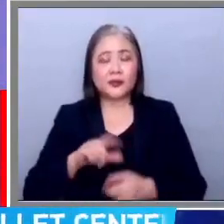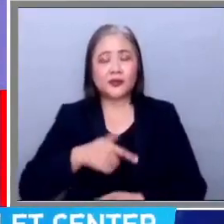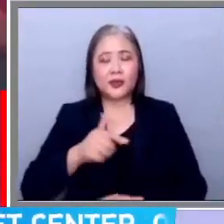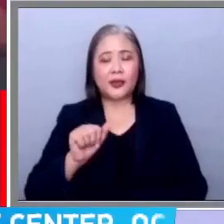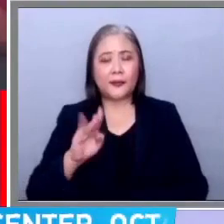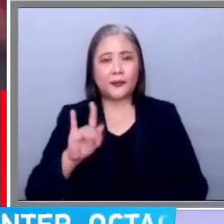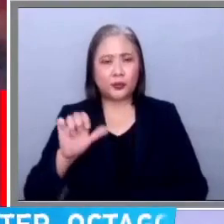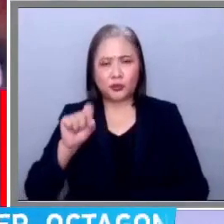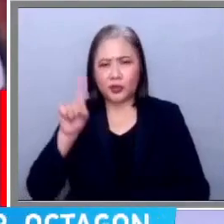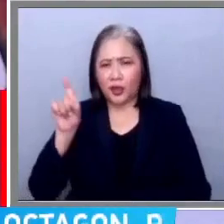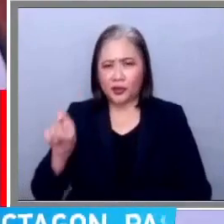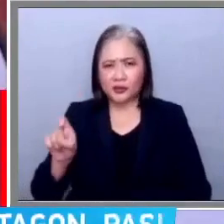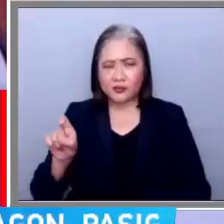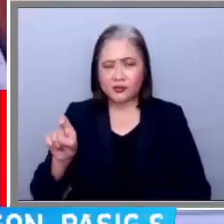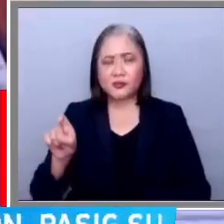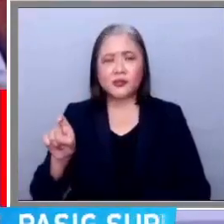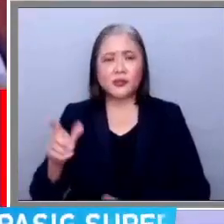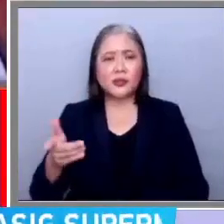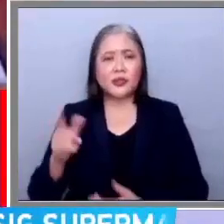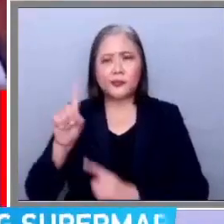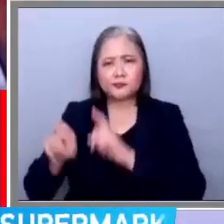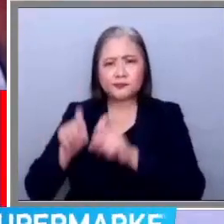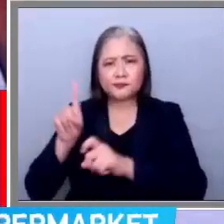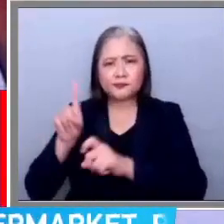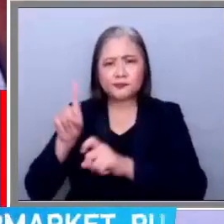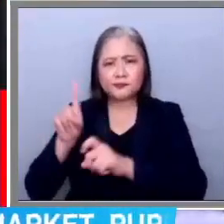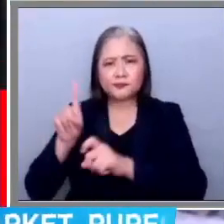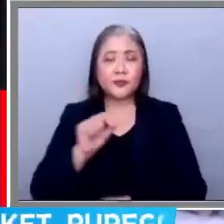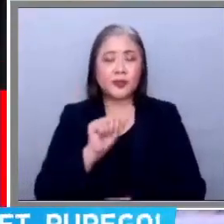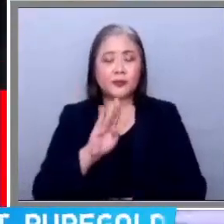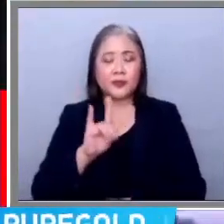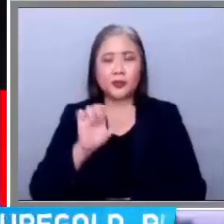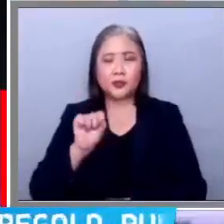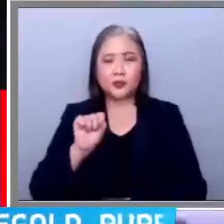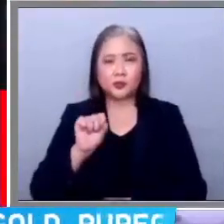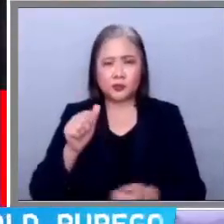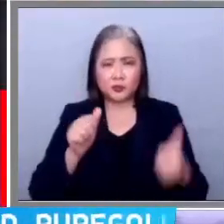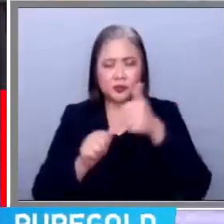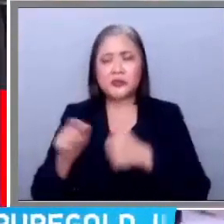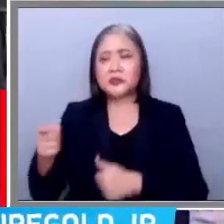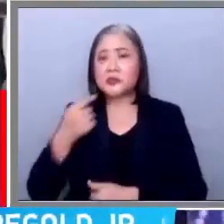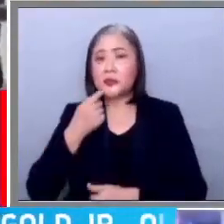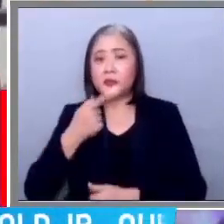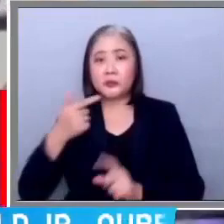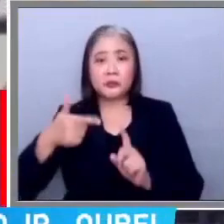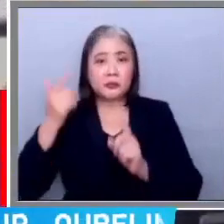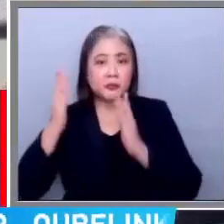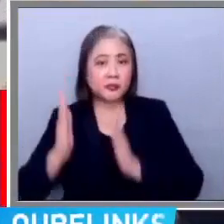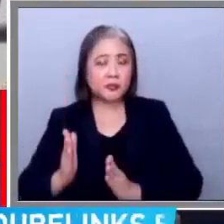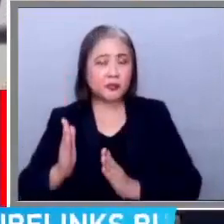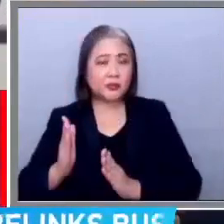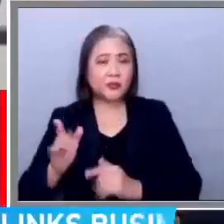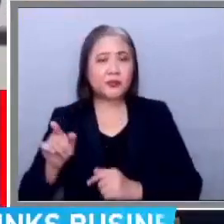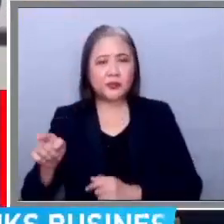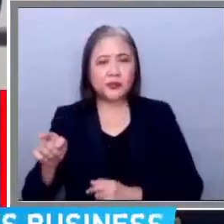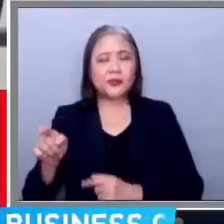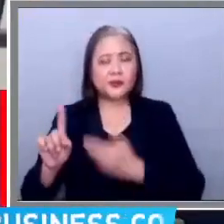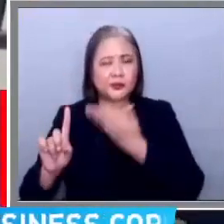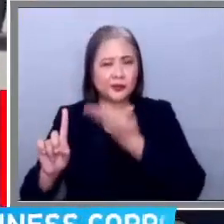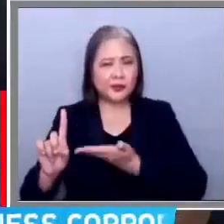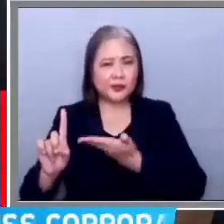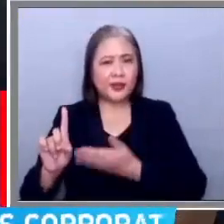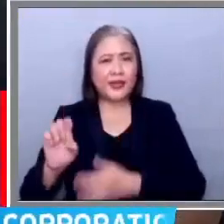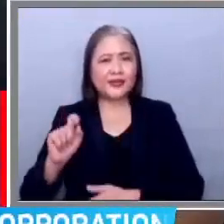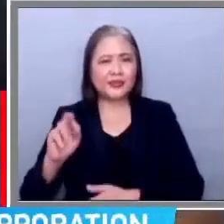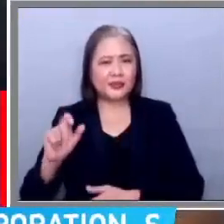kanya. At sa pagtatanong ni Secretary Abalos, sinabi ng gunman na si Estorial, di umano'y gunman na si Estorial na may lima pa